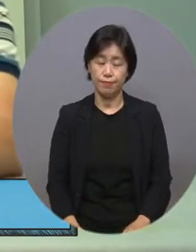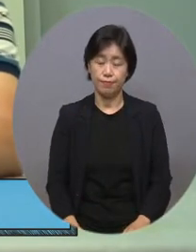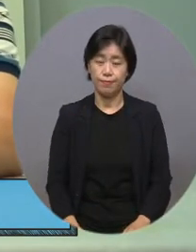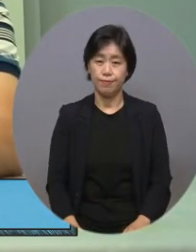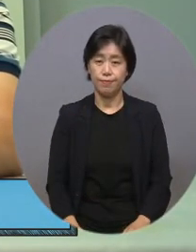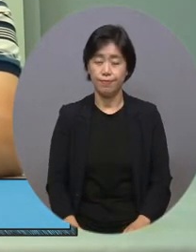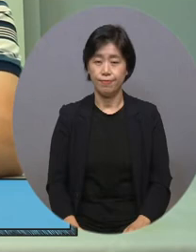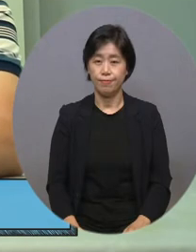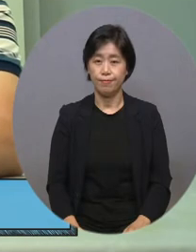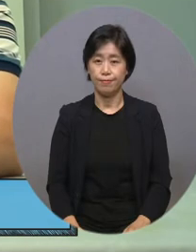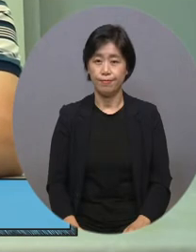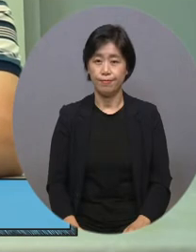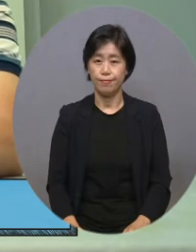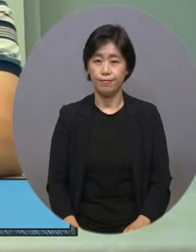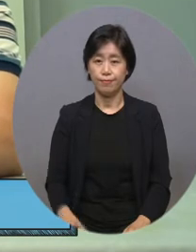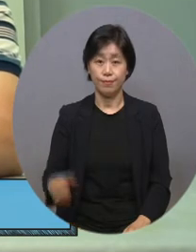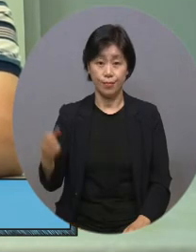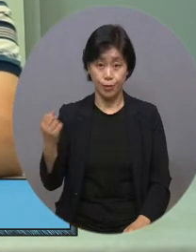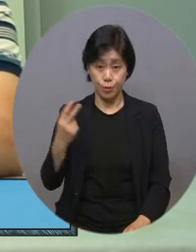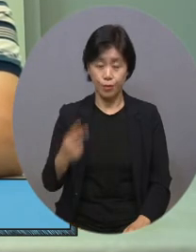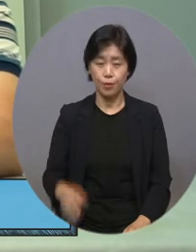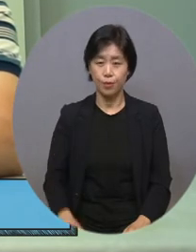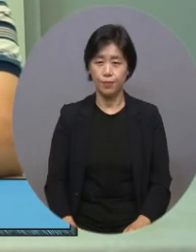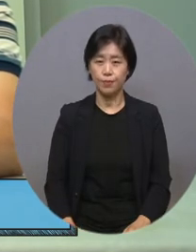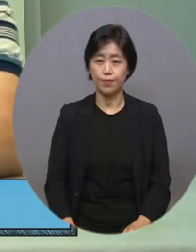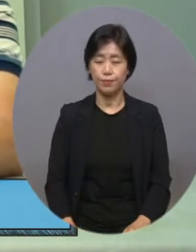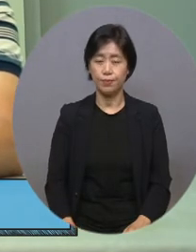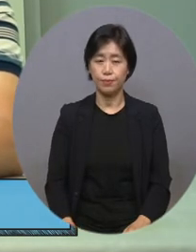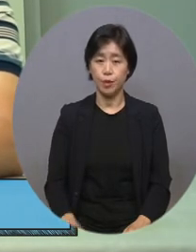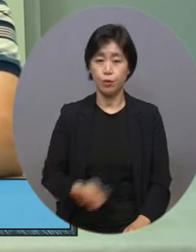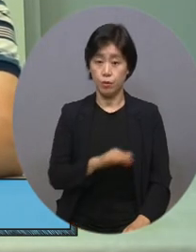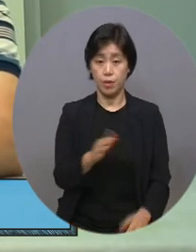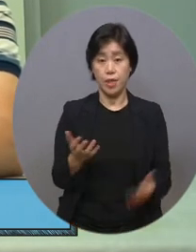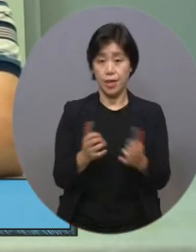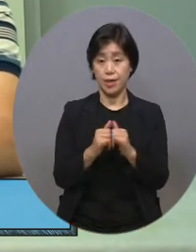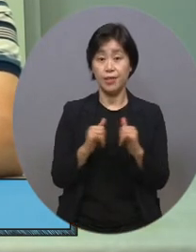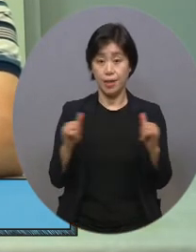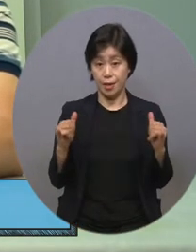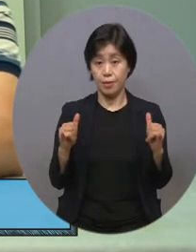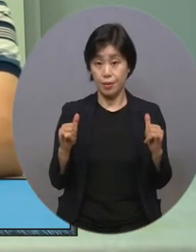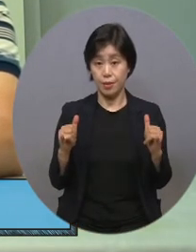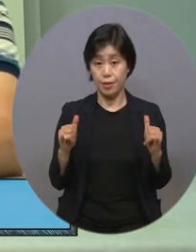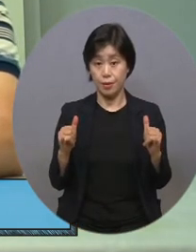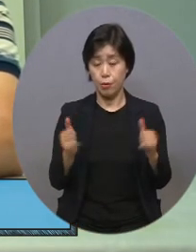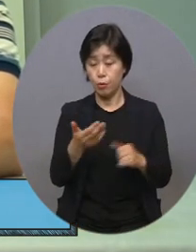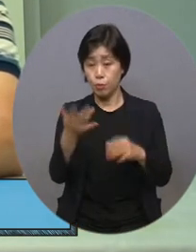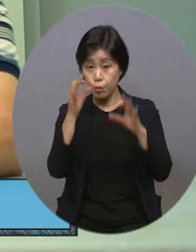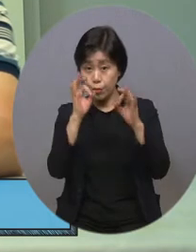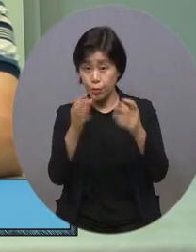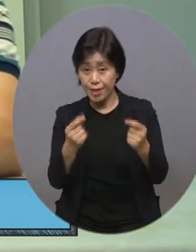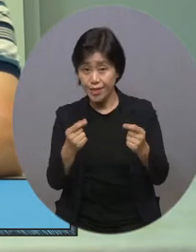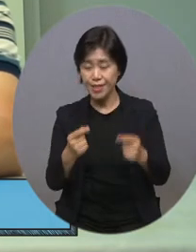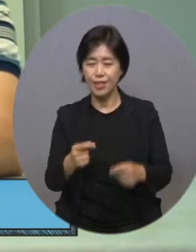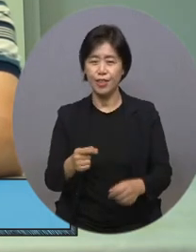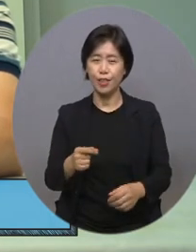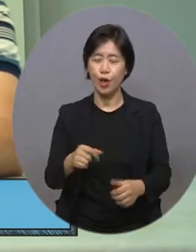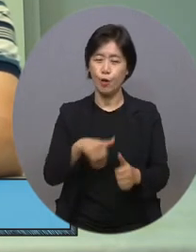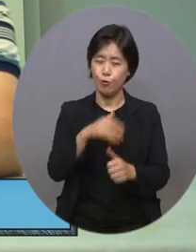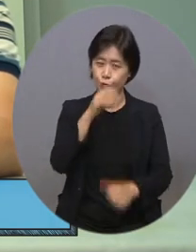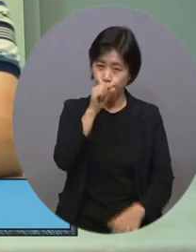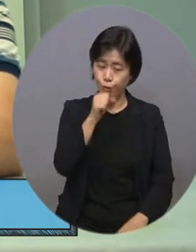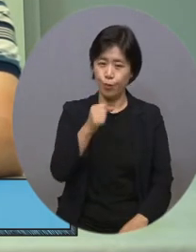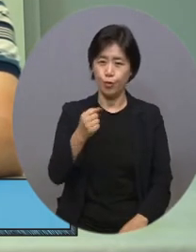정착하기를 희망합니다. 그리고 저희 직원들도 보시는 바와 같이 상당히 밝고 활기차고 또